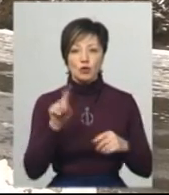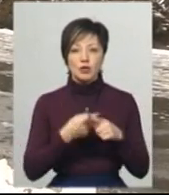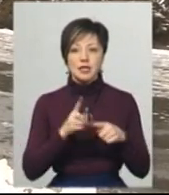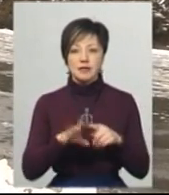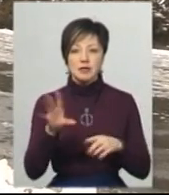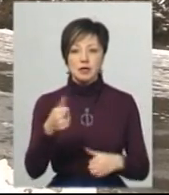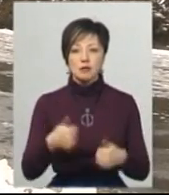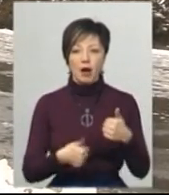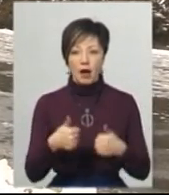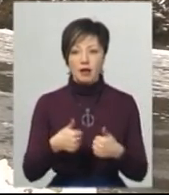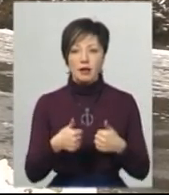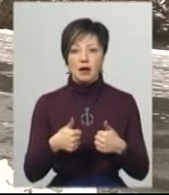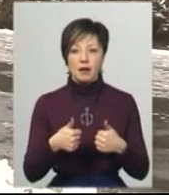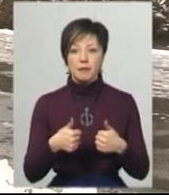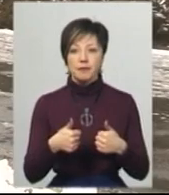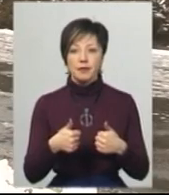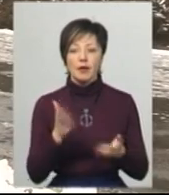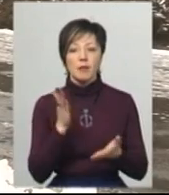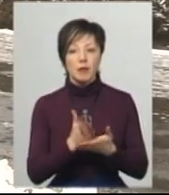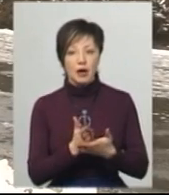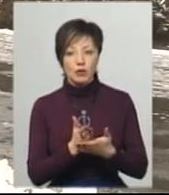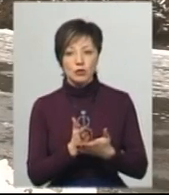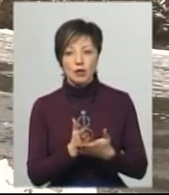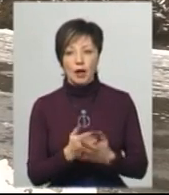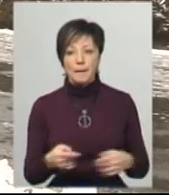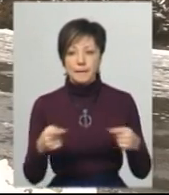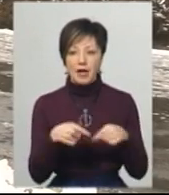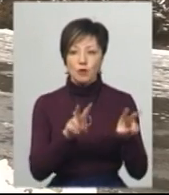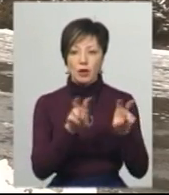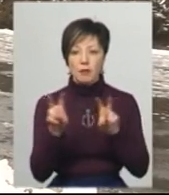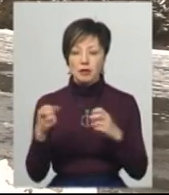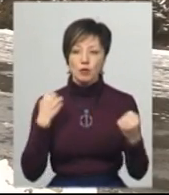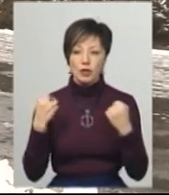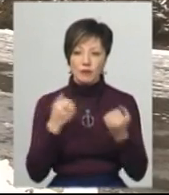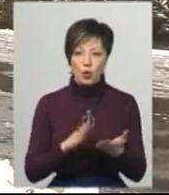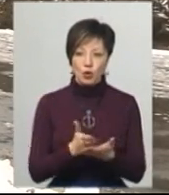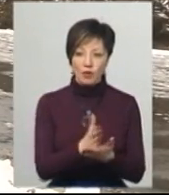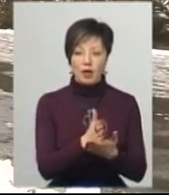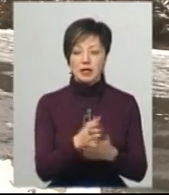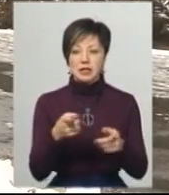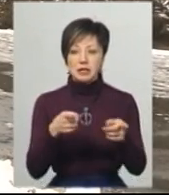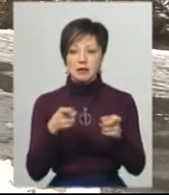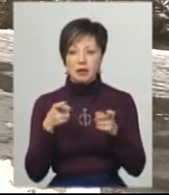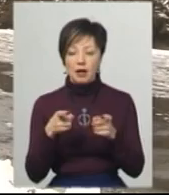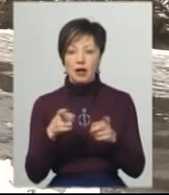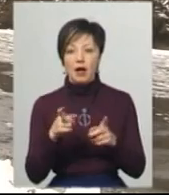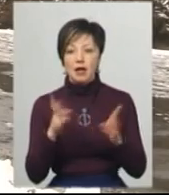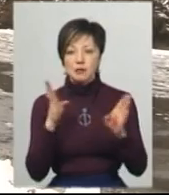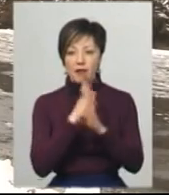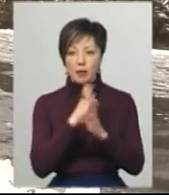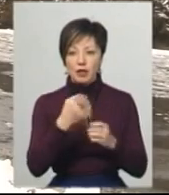всі змагання квестові, вони мають певну тематику. Спортивне орієнтування, стрільба з пневматичної